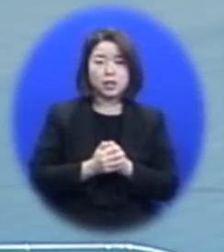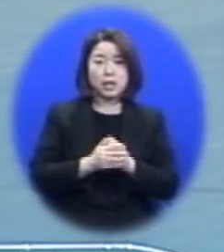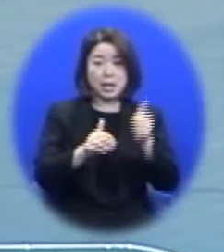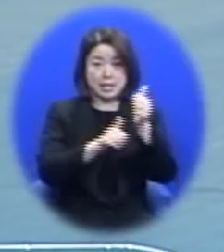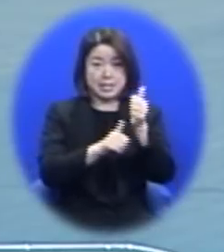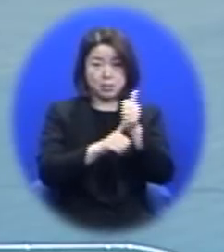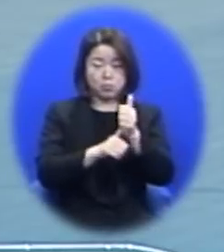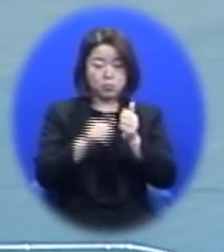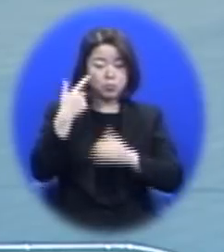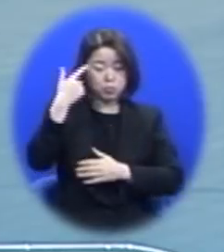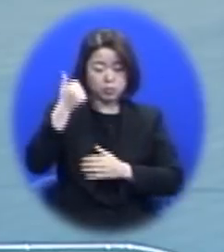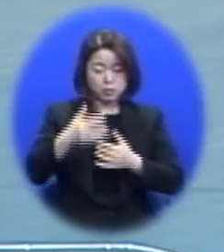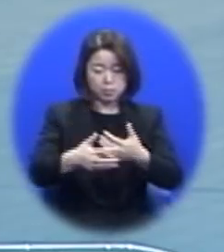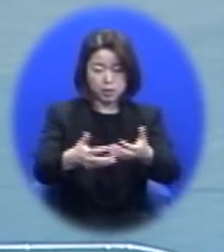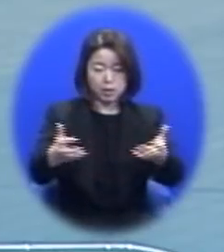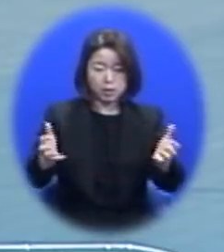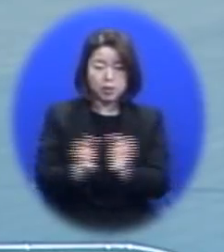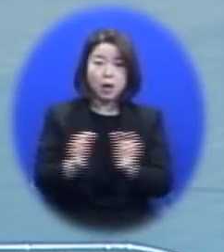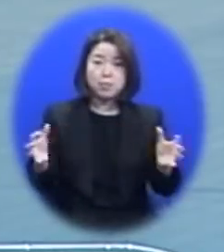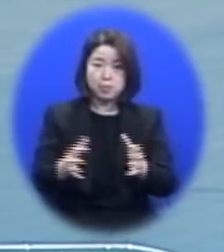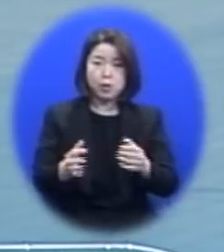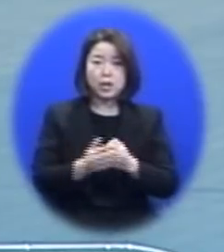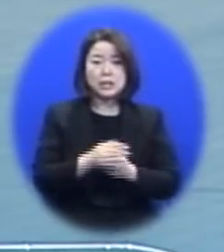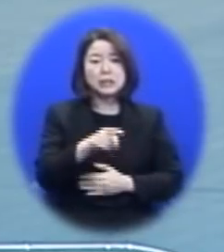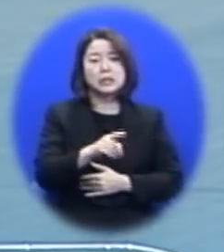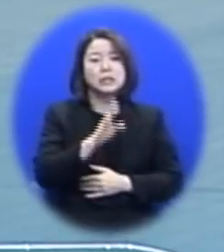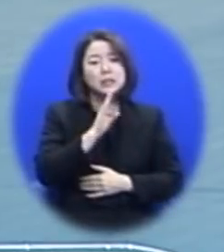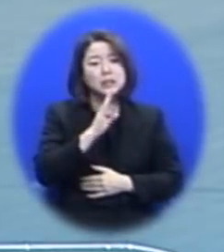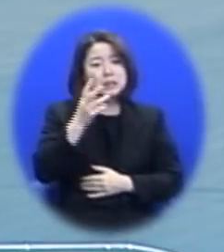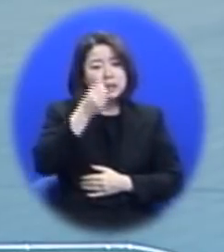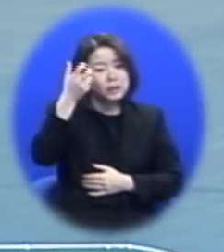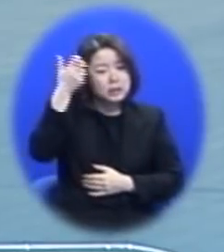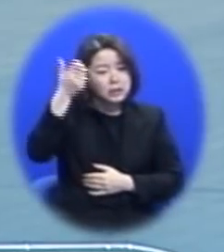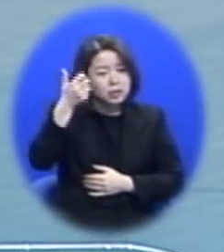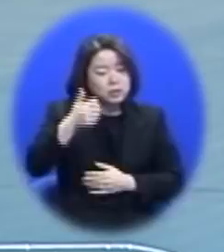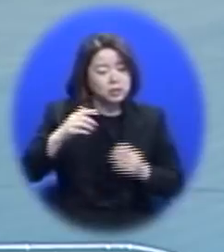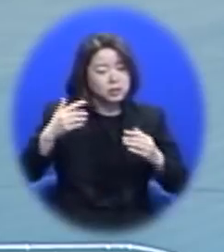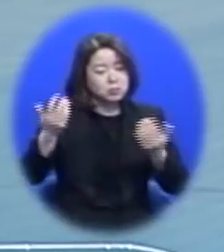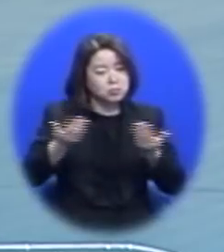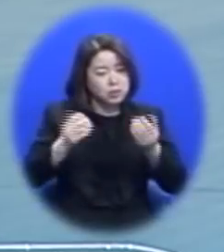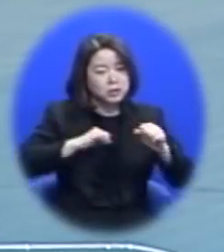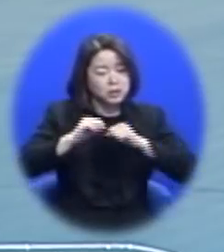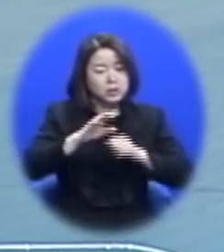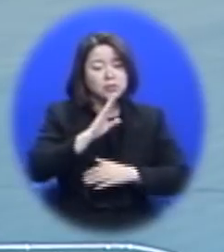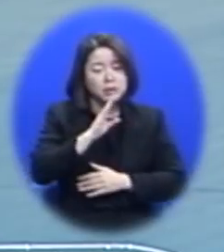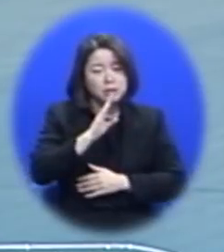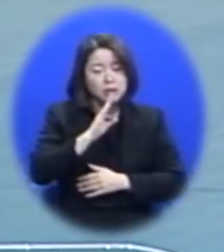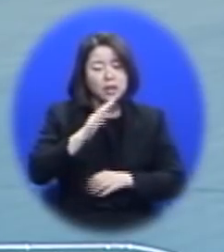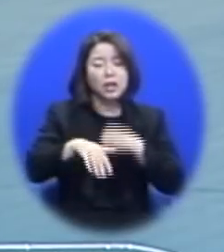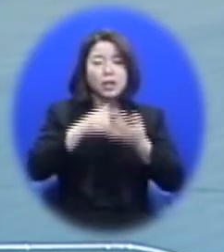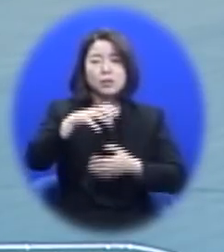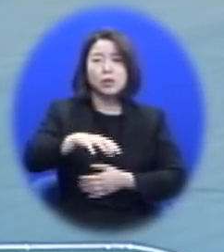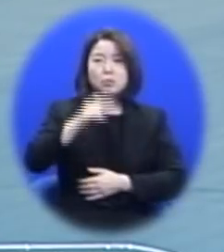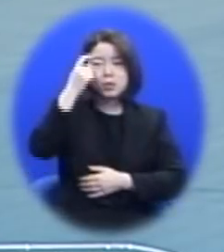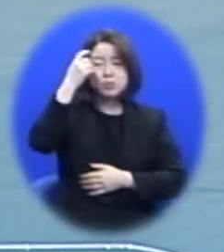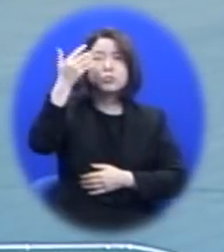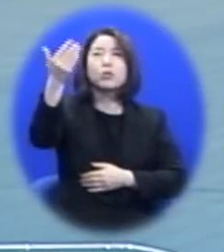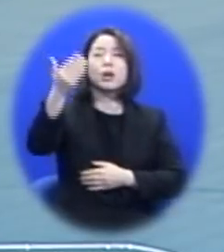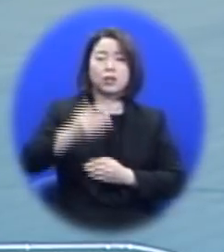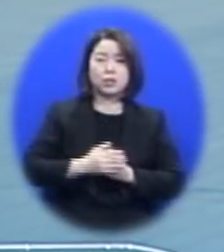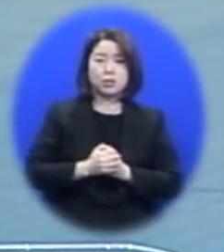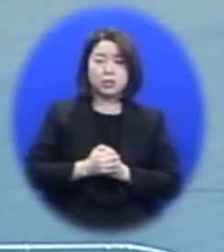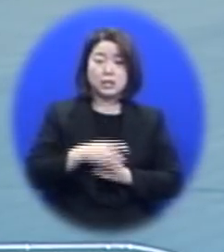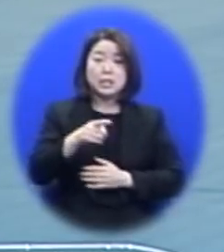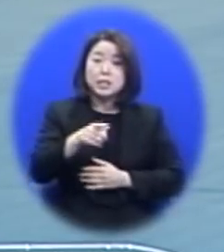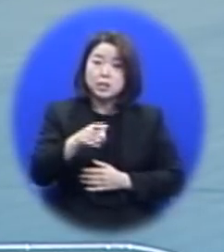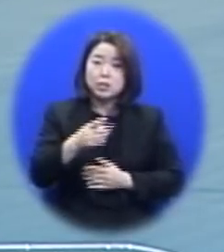목사님들이 모이셨어요. 이게 진짜 성령님의 역사입니까? 하나님 앞에 질문 드렸습니다. 그리고 만약에